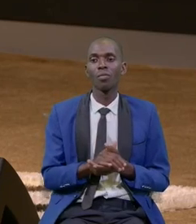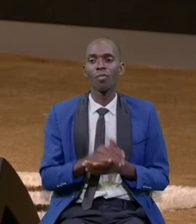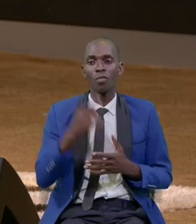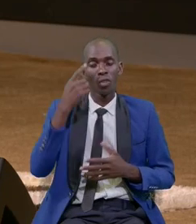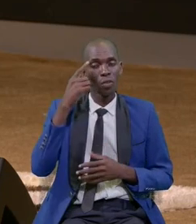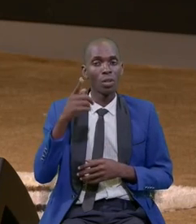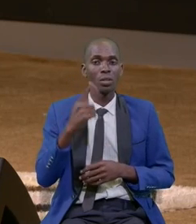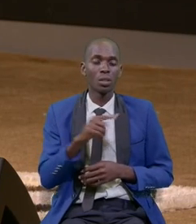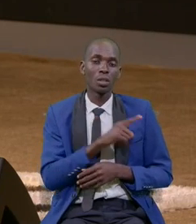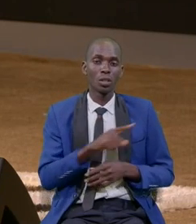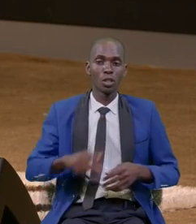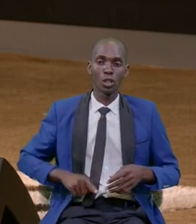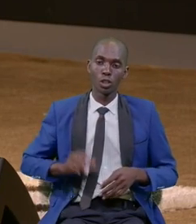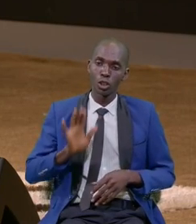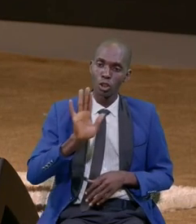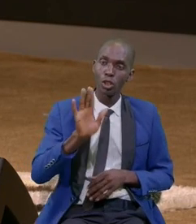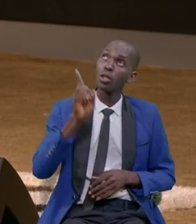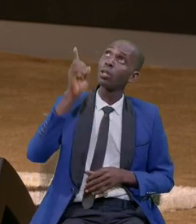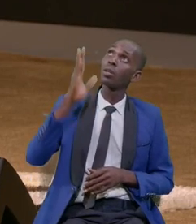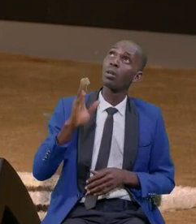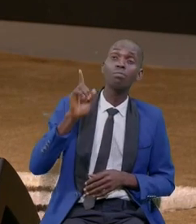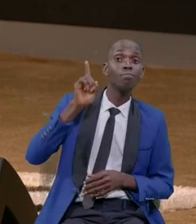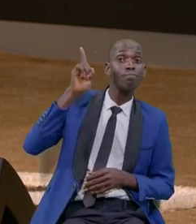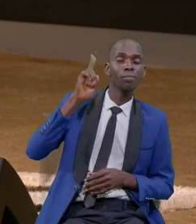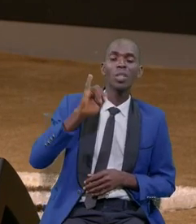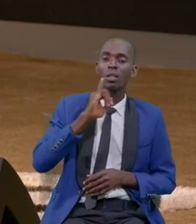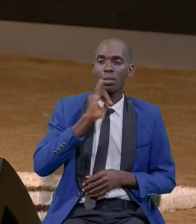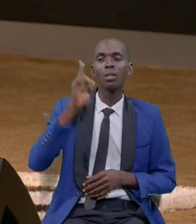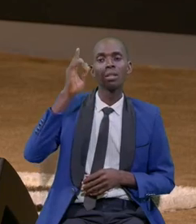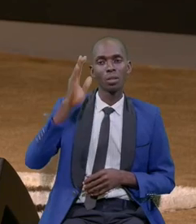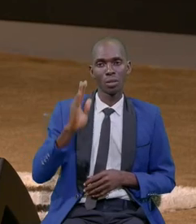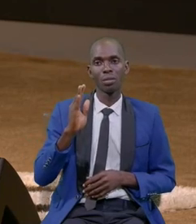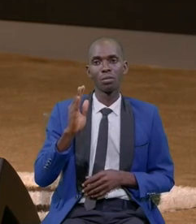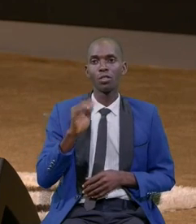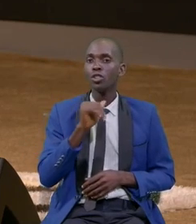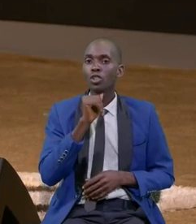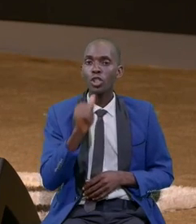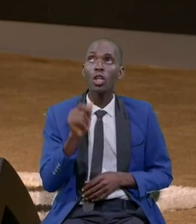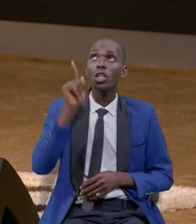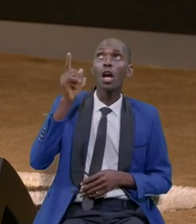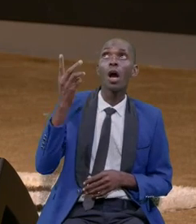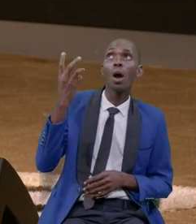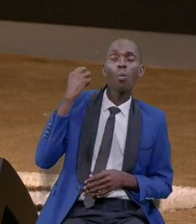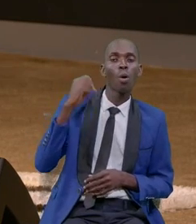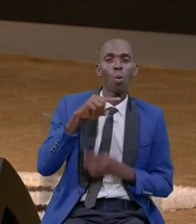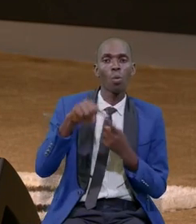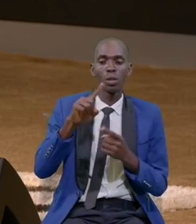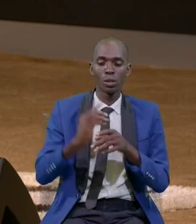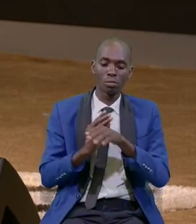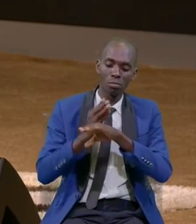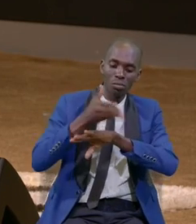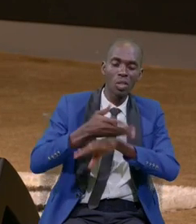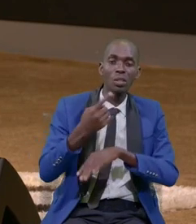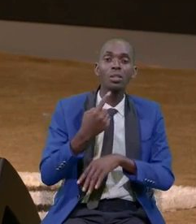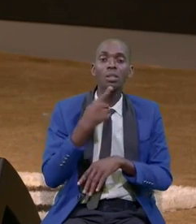c'est l'Éternel, votre Dieu, qui est Dieu, pas qu'il était lorsque vous avez traversé la mer